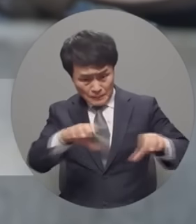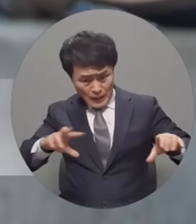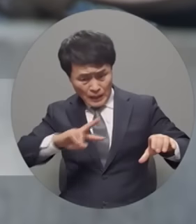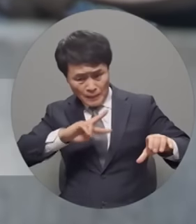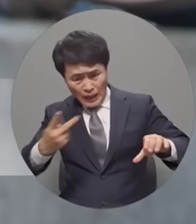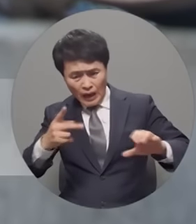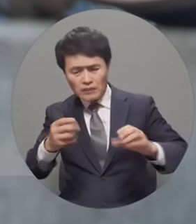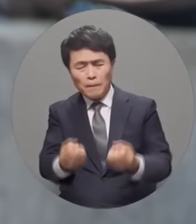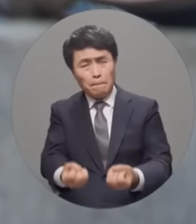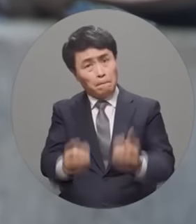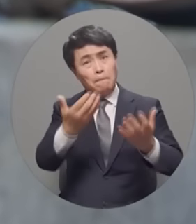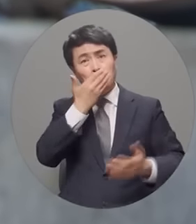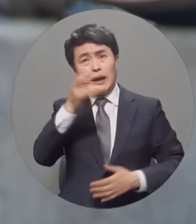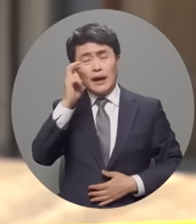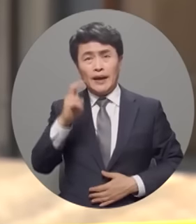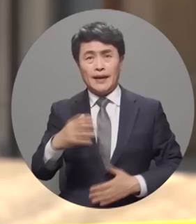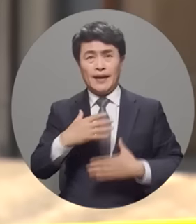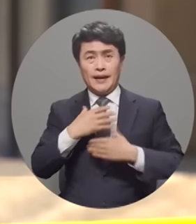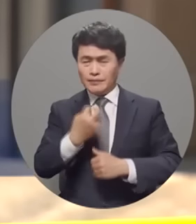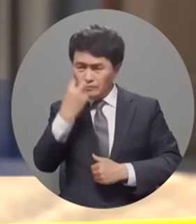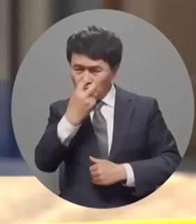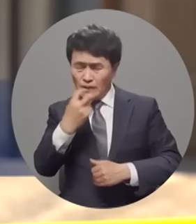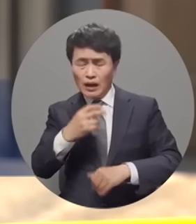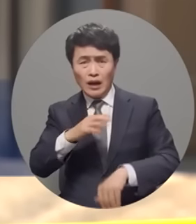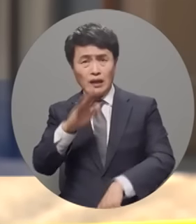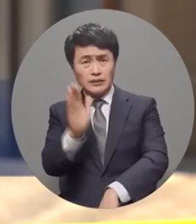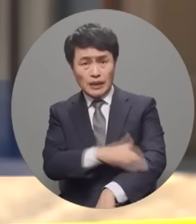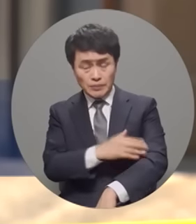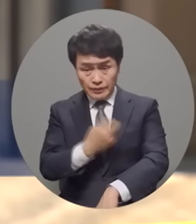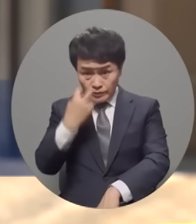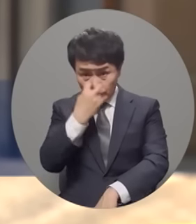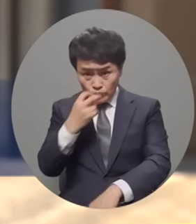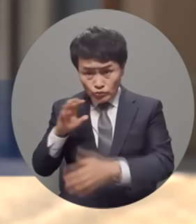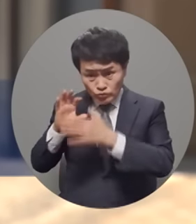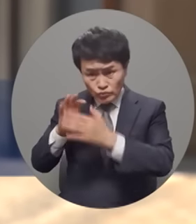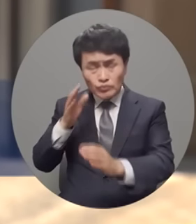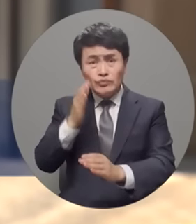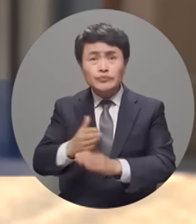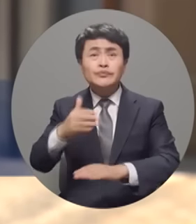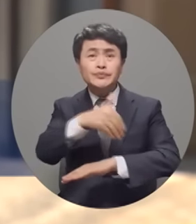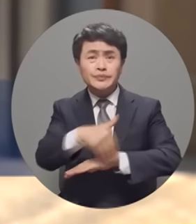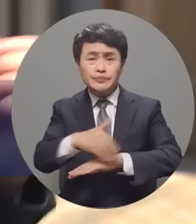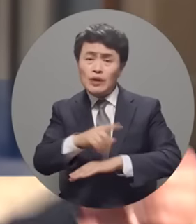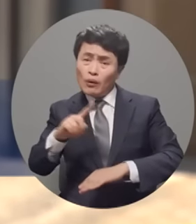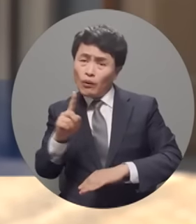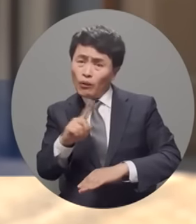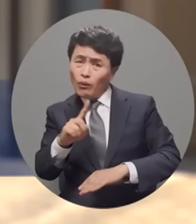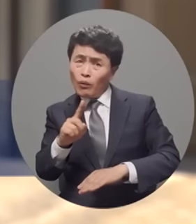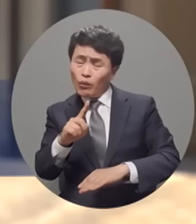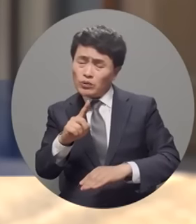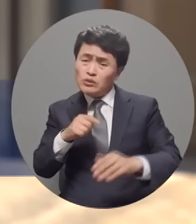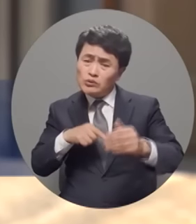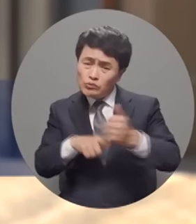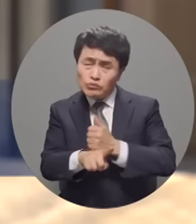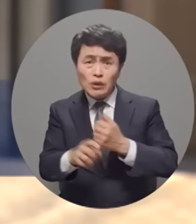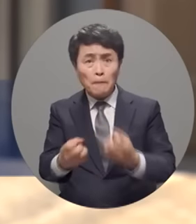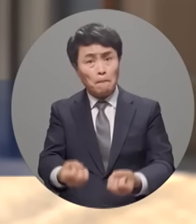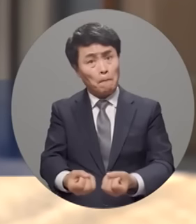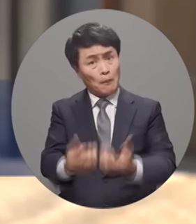것으로 추정됩니다. 안전관리 미흡한 책임자에 대한 수사를 진행해 나갈 계획입니다. 어떤 발화 원인에 의해서